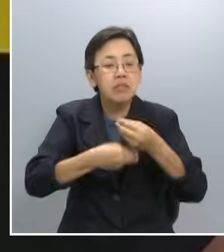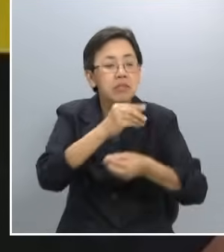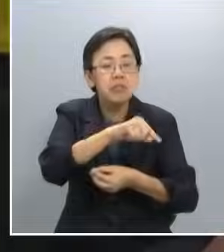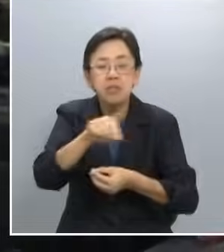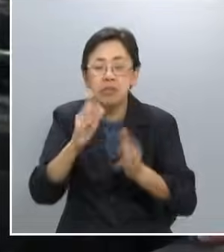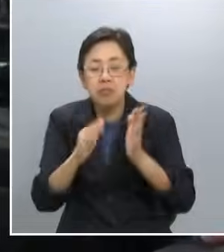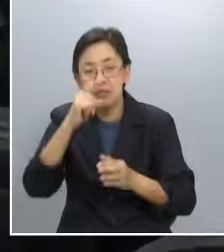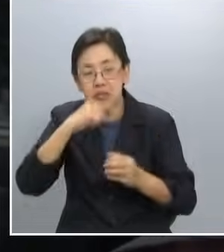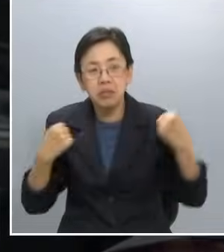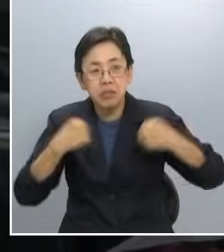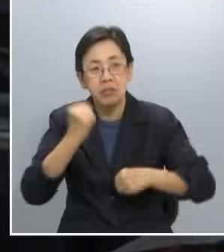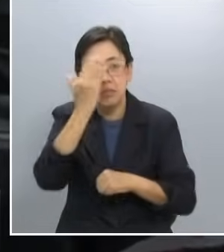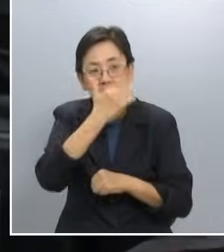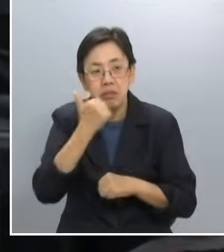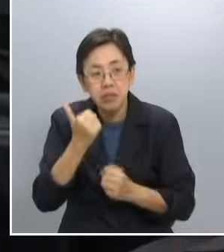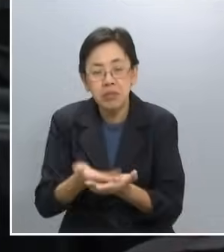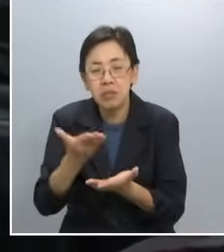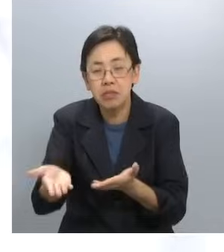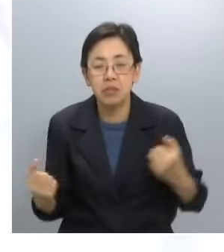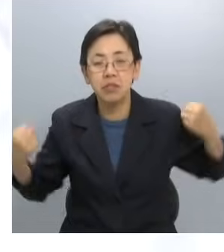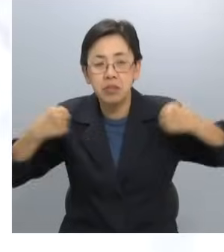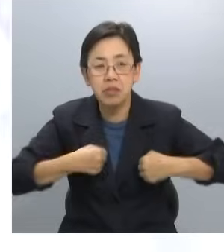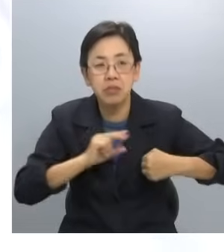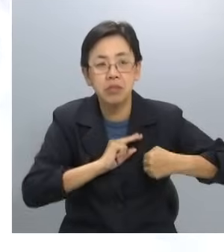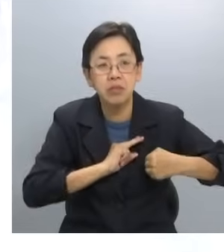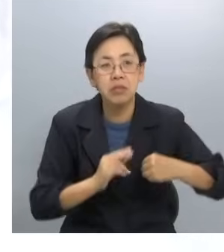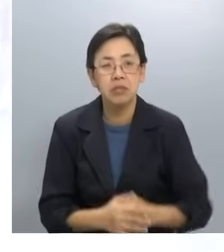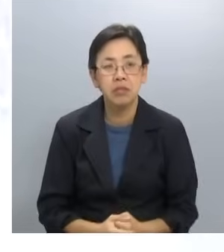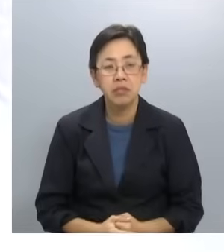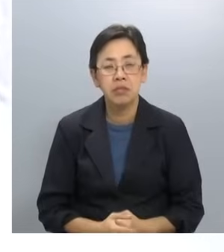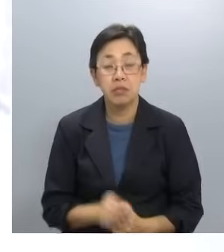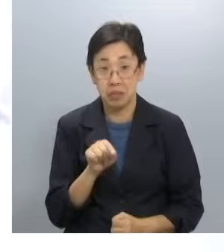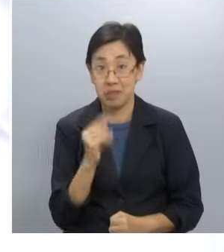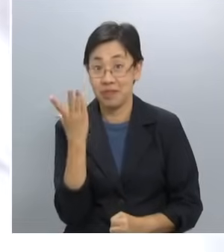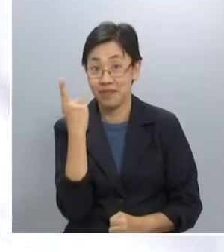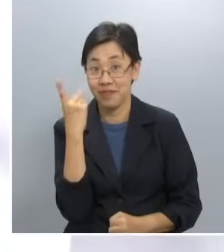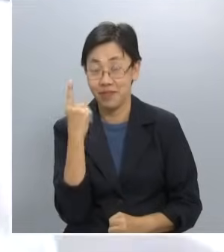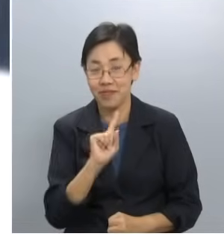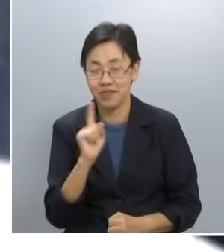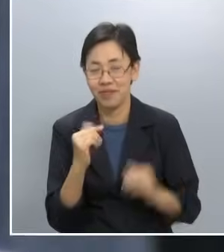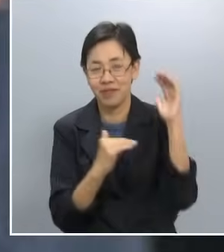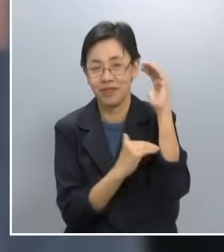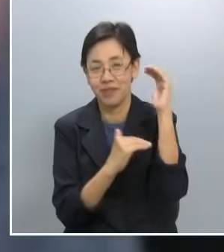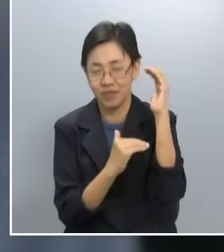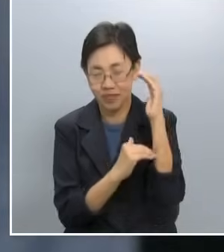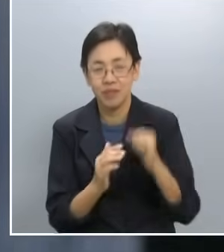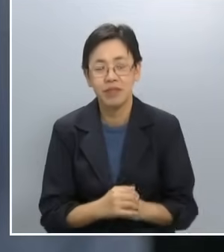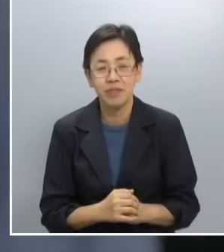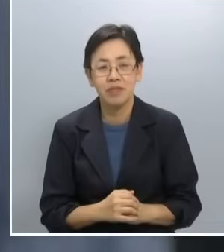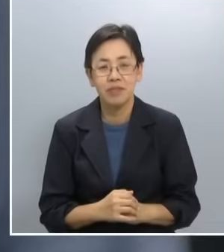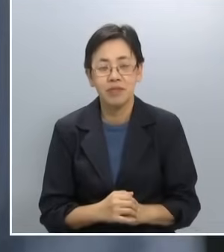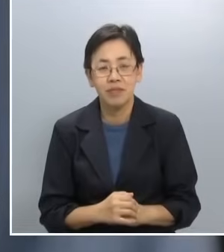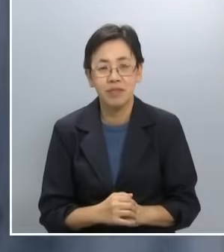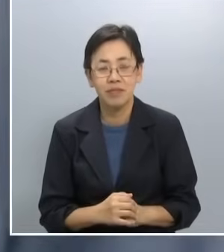คนไทยใส่แล้วดูสวยดีก็เลยซื้อมาใส่นี่คือเคสเมื่อวานนะคะแถวๆปิ่นเกล้าในท้องที่ของ